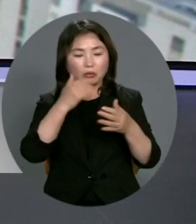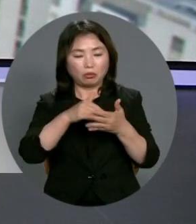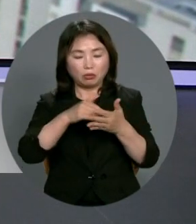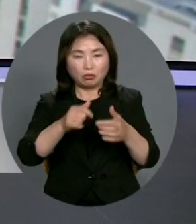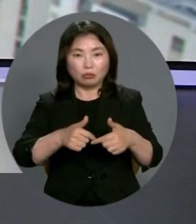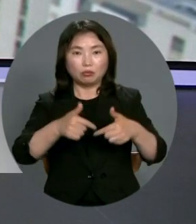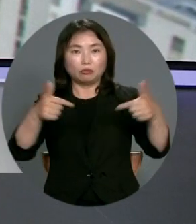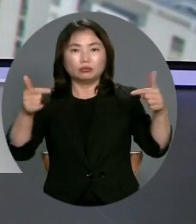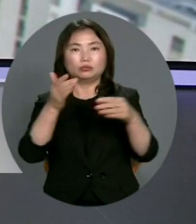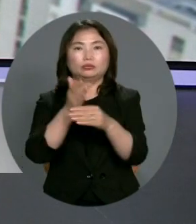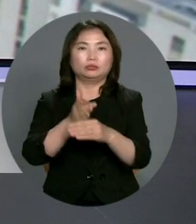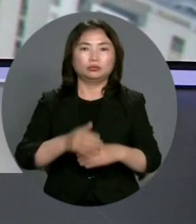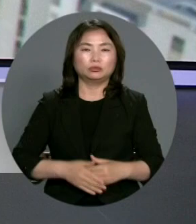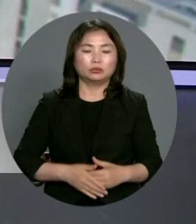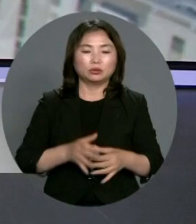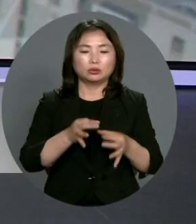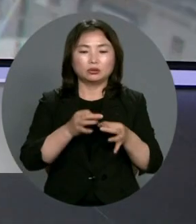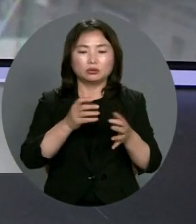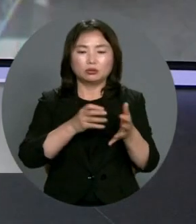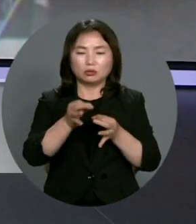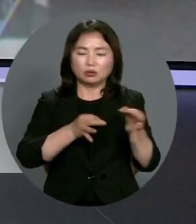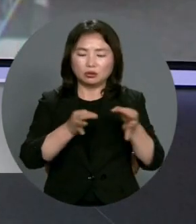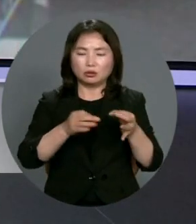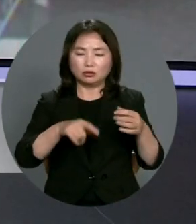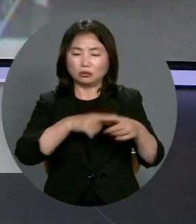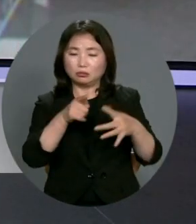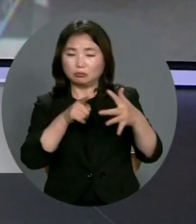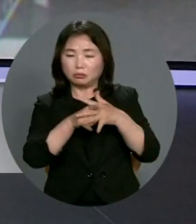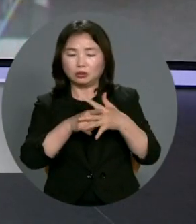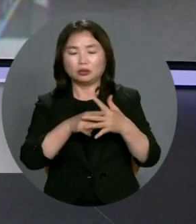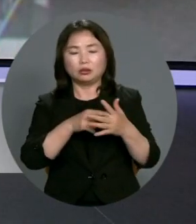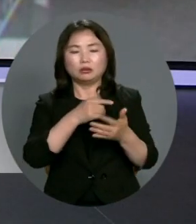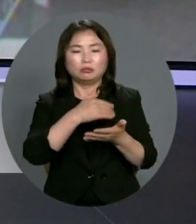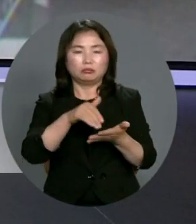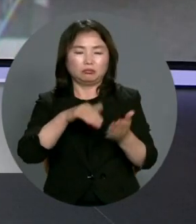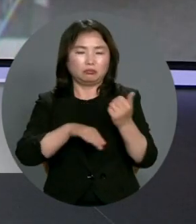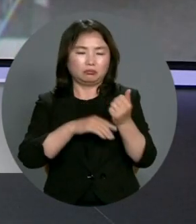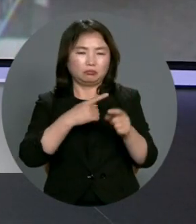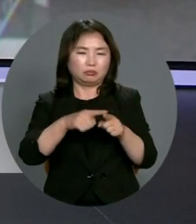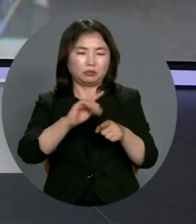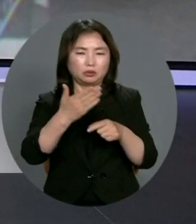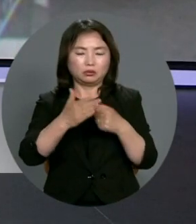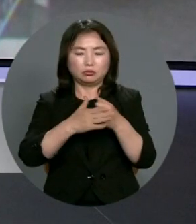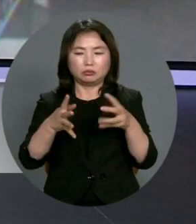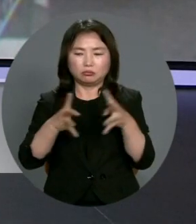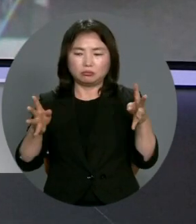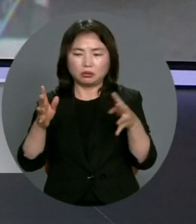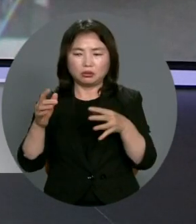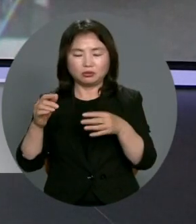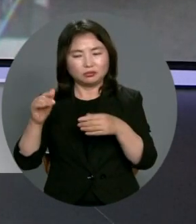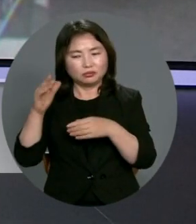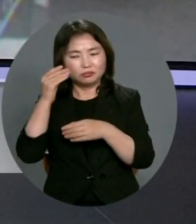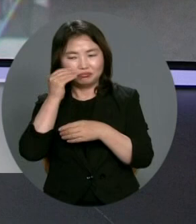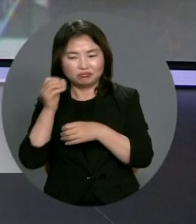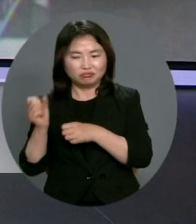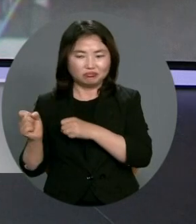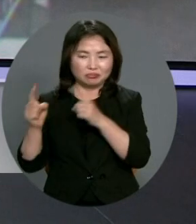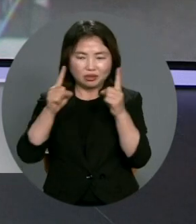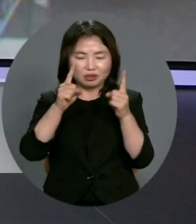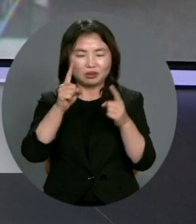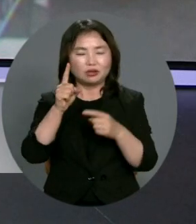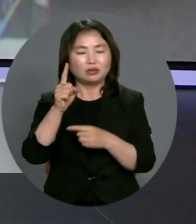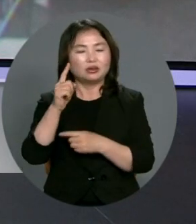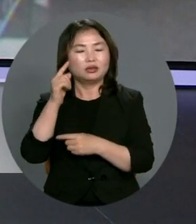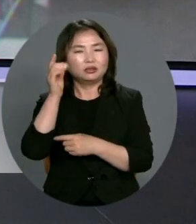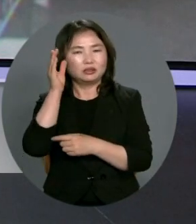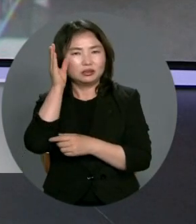띄게 늘고 있는 겁니다 거래량은 선행 지표로 여겨지기 때문에 부동산 시장이 침체에서 벗어날 거란 전망이 나오는데요